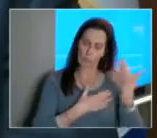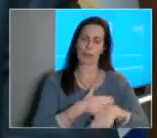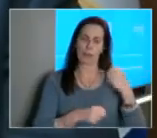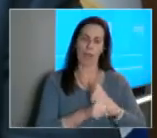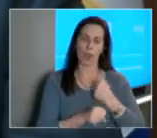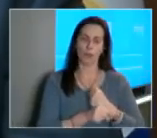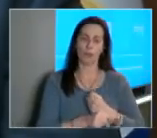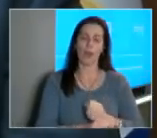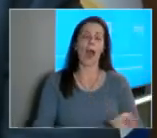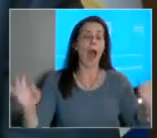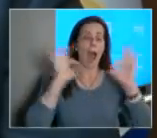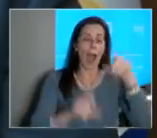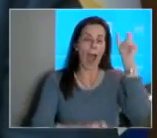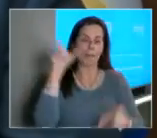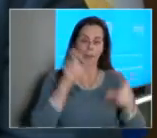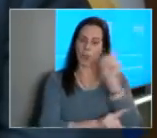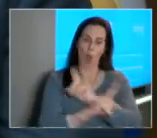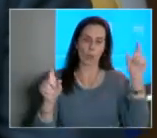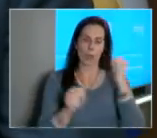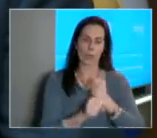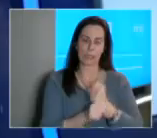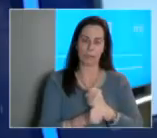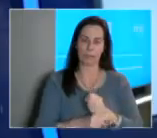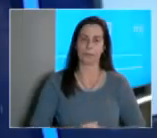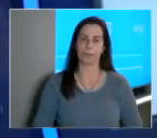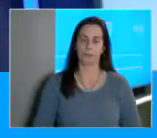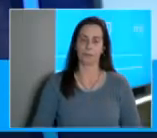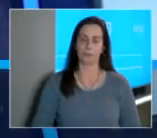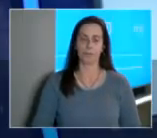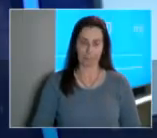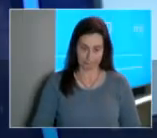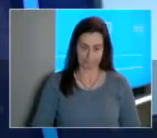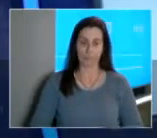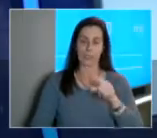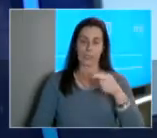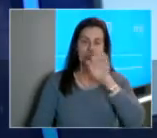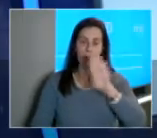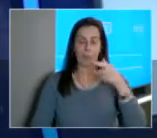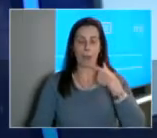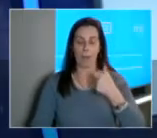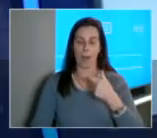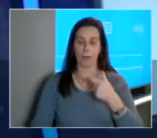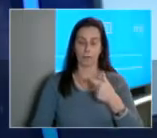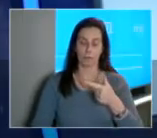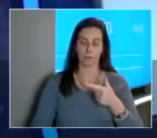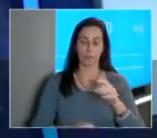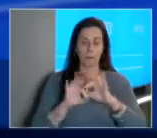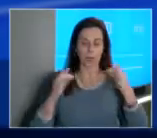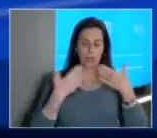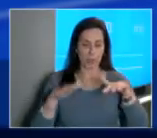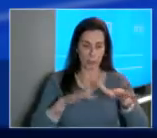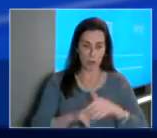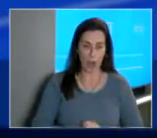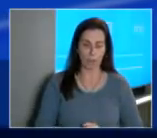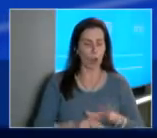העבודה, אף אחד אחר לא יעשה את זה. אוקיי, אז זה היה ראש הממשלה הבוקר בפתח ישיבת